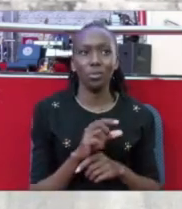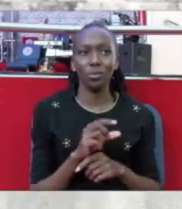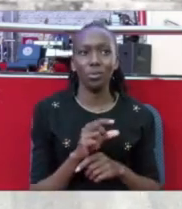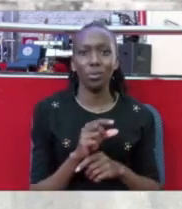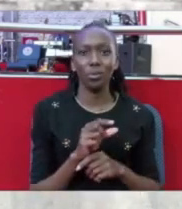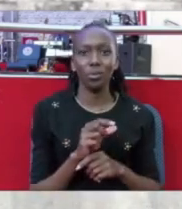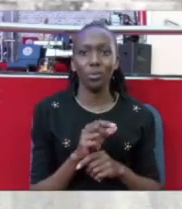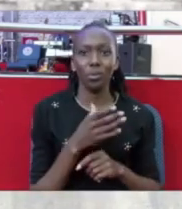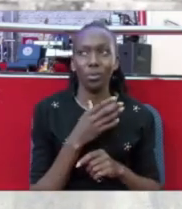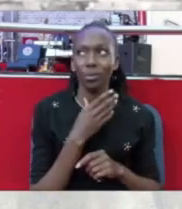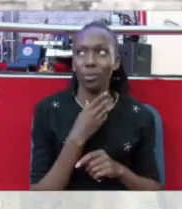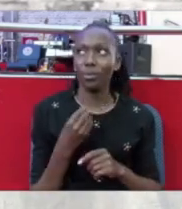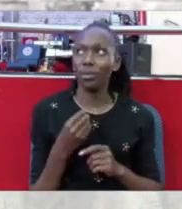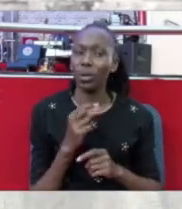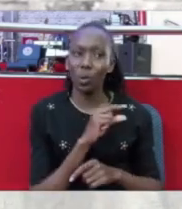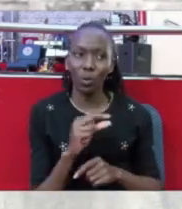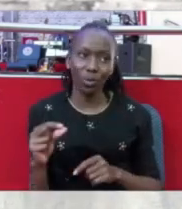najua kuwa mnaweza White House.